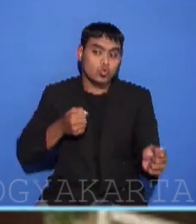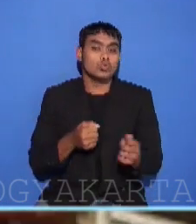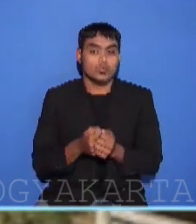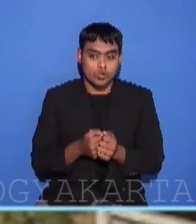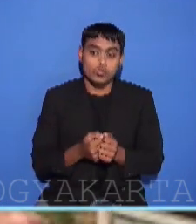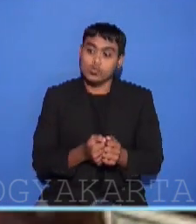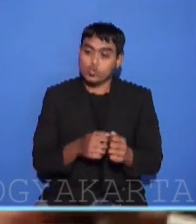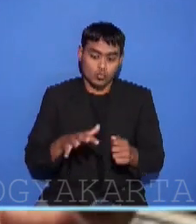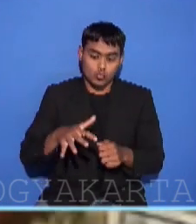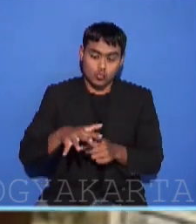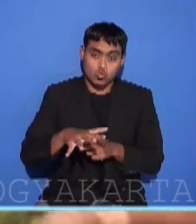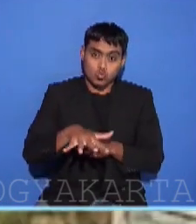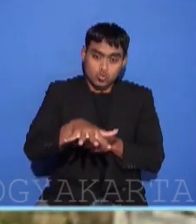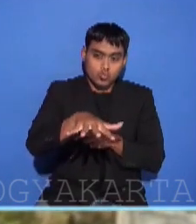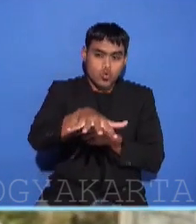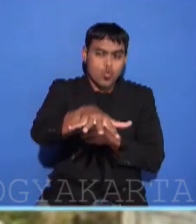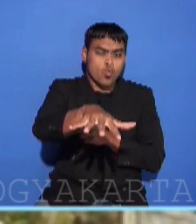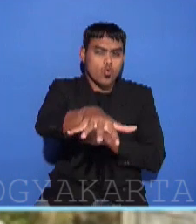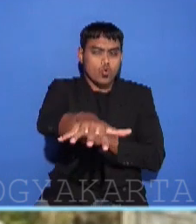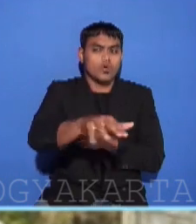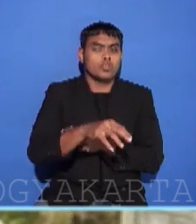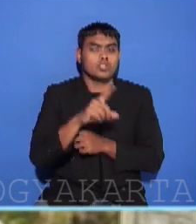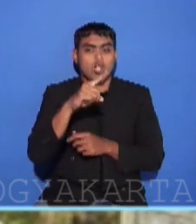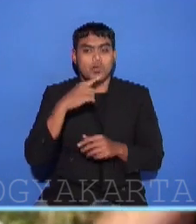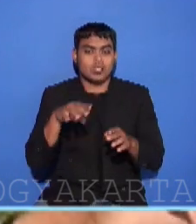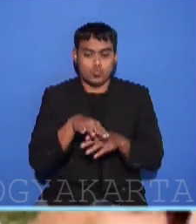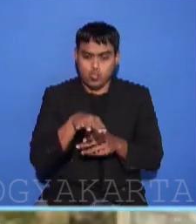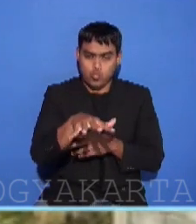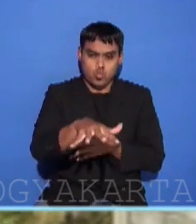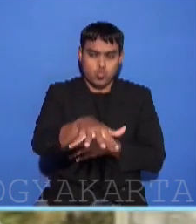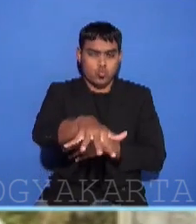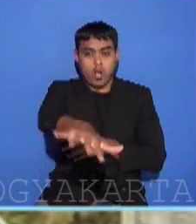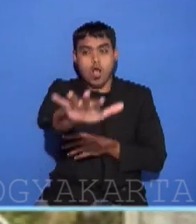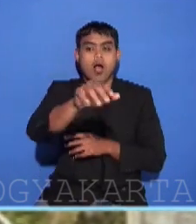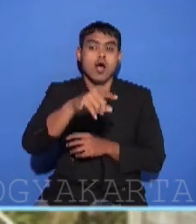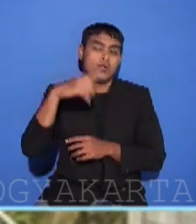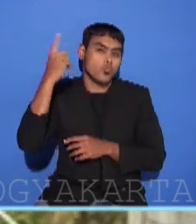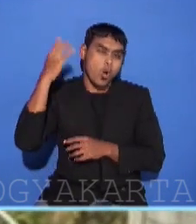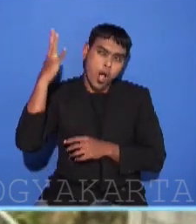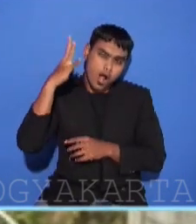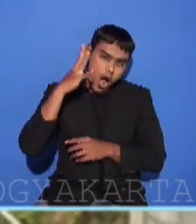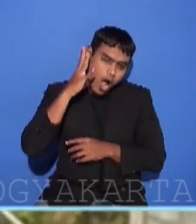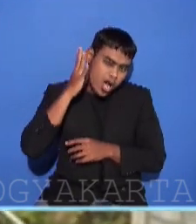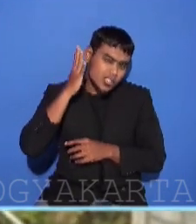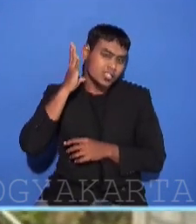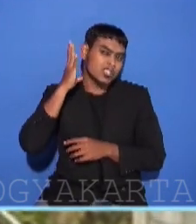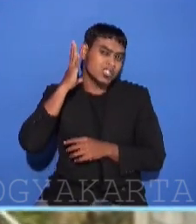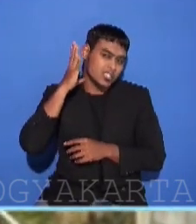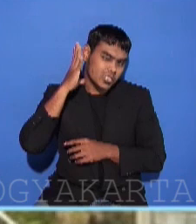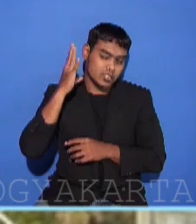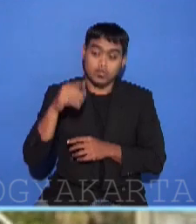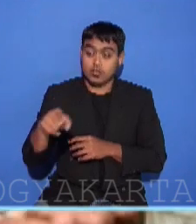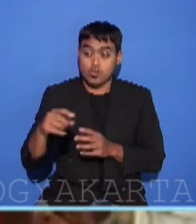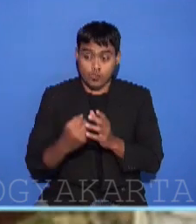Nggih S Minggu lah niku Kedah disiram amargi keadaan cuaca k ngeten sebab kerontokan bunga